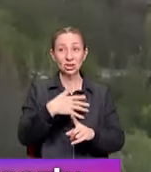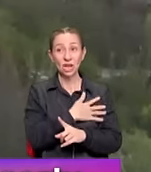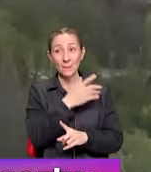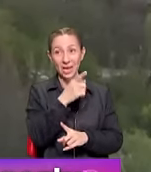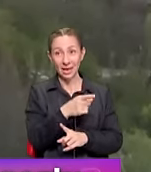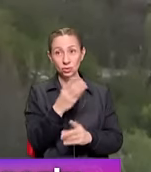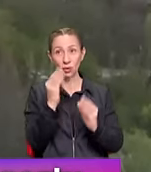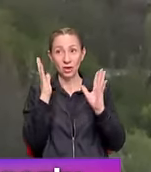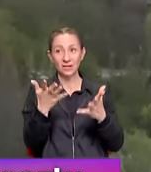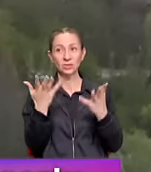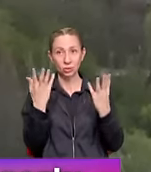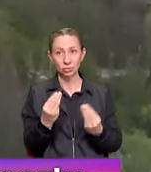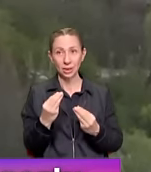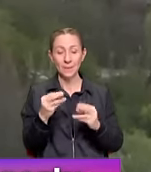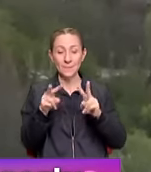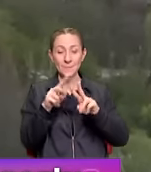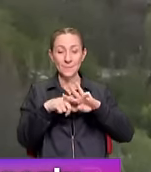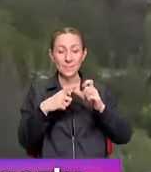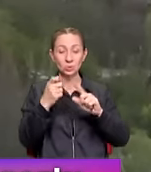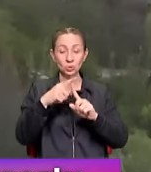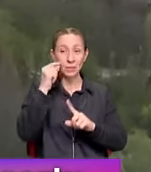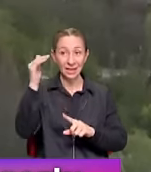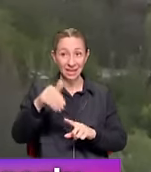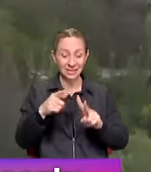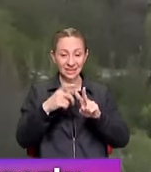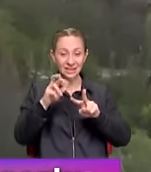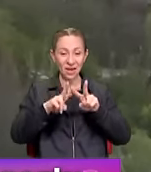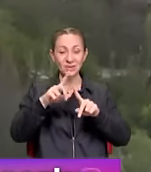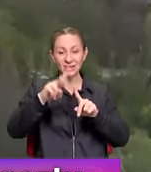Partisi'ne çok daha fazla olacak. Mesut Özarslan geldi. Nav ekranlarında Çalar Saat'te anlattı.